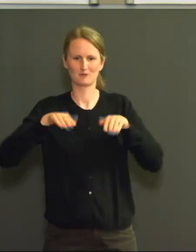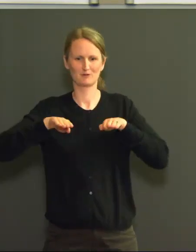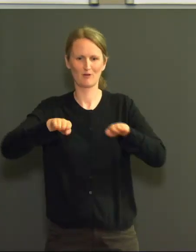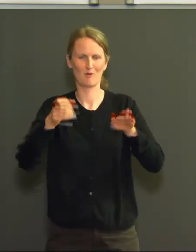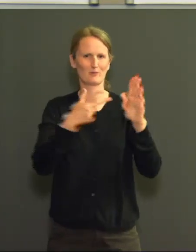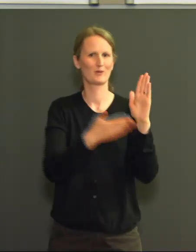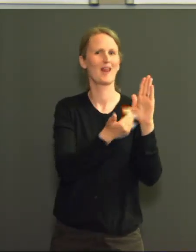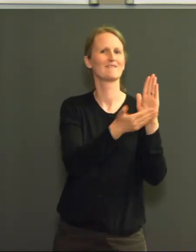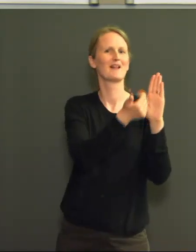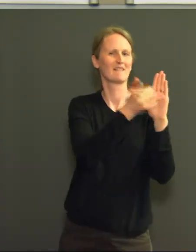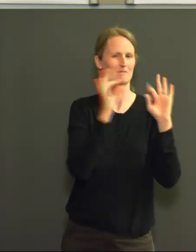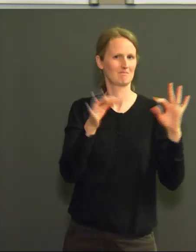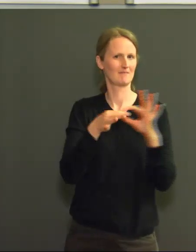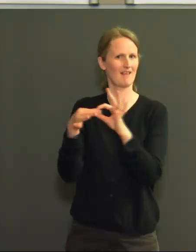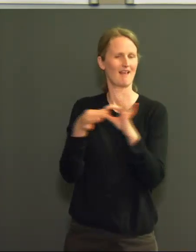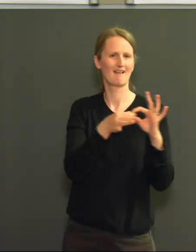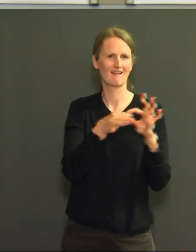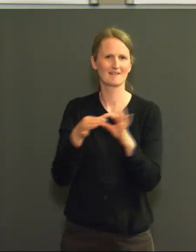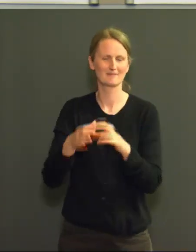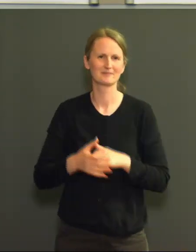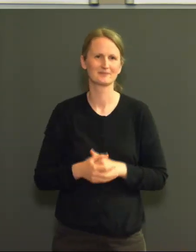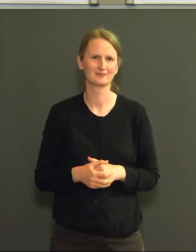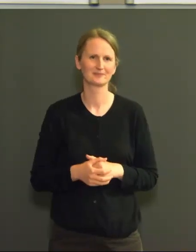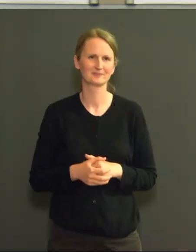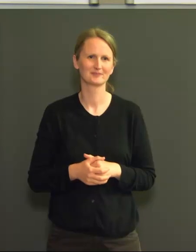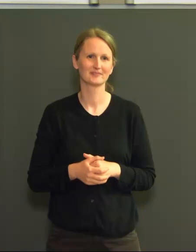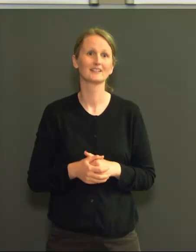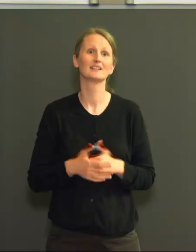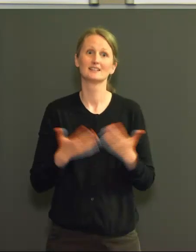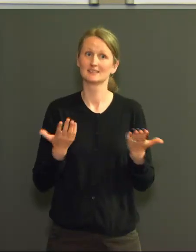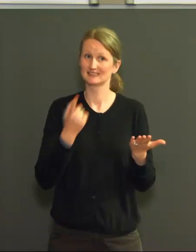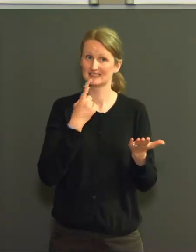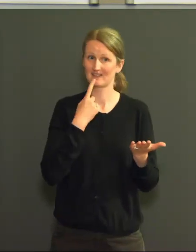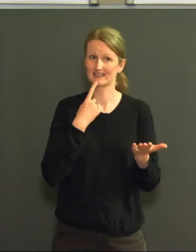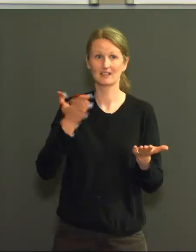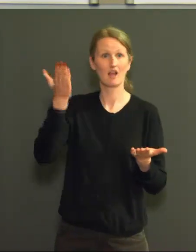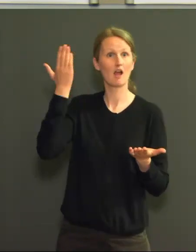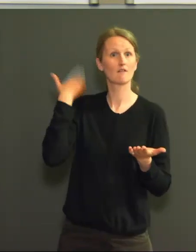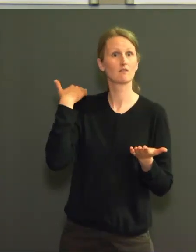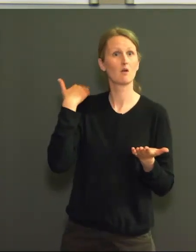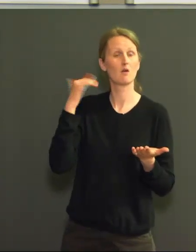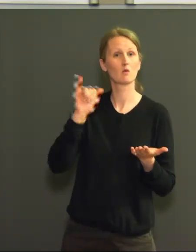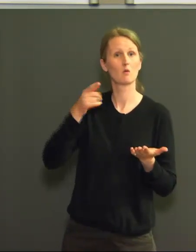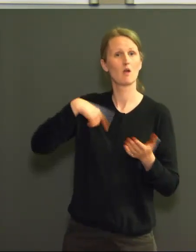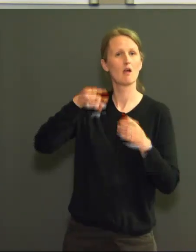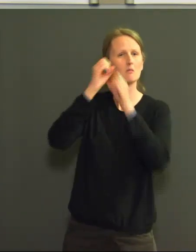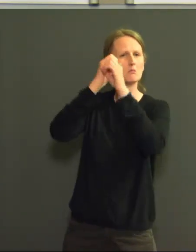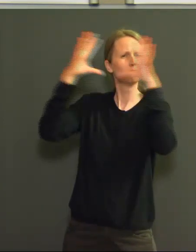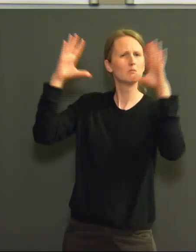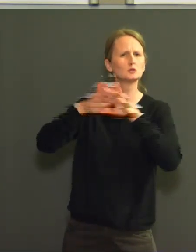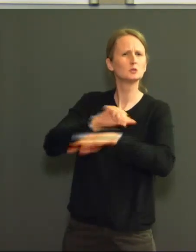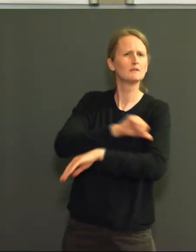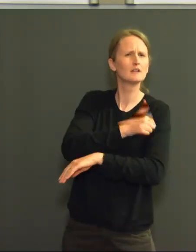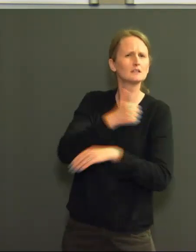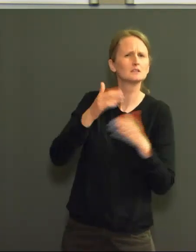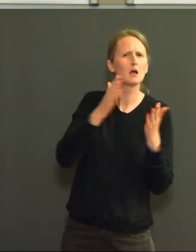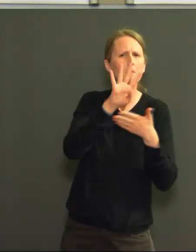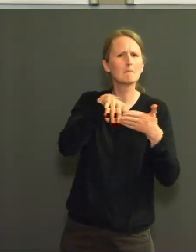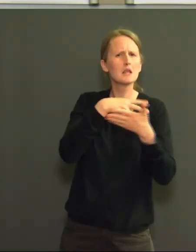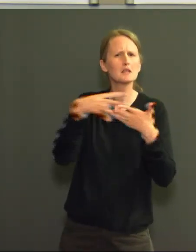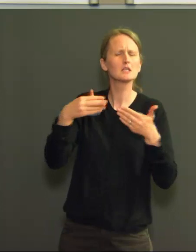Aujourd'hui, nous sommes donc en ligne avec les prévisions de vaccination et nous sommes en passe de réussir notre